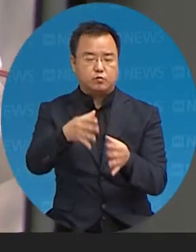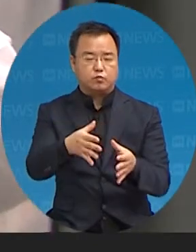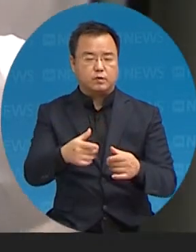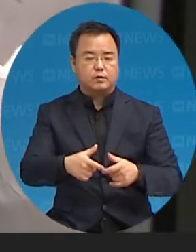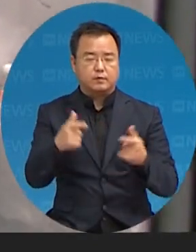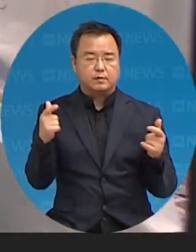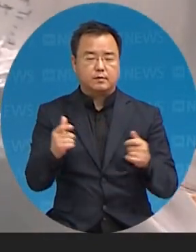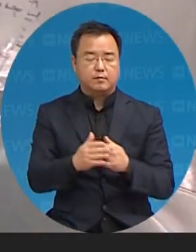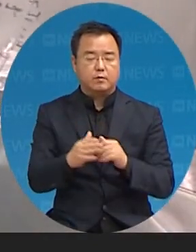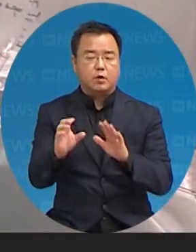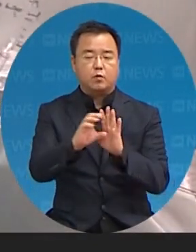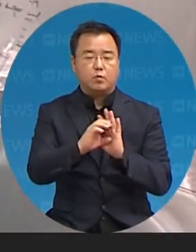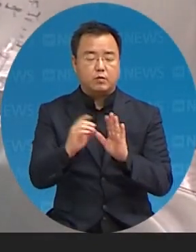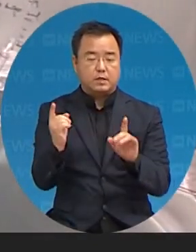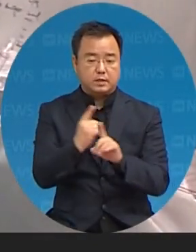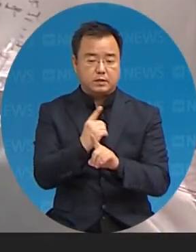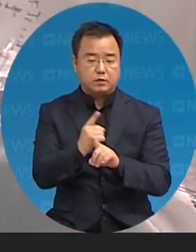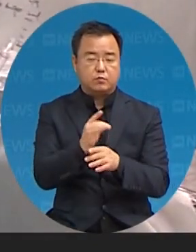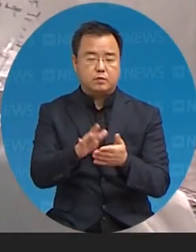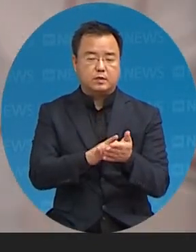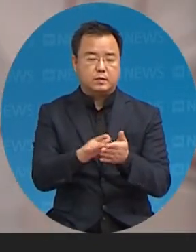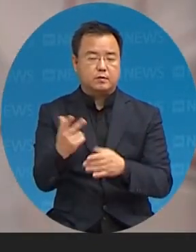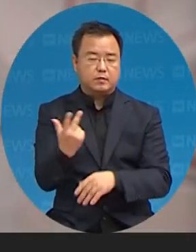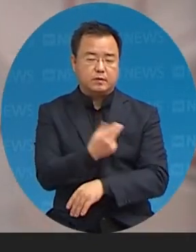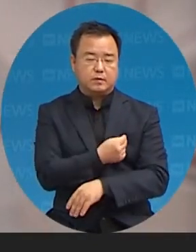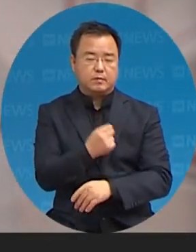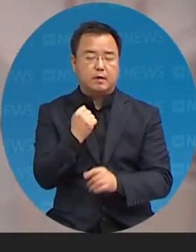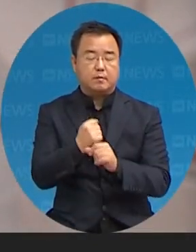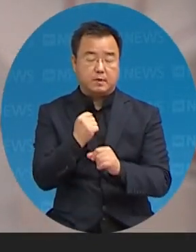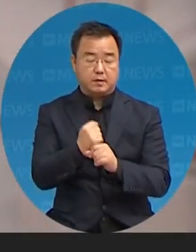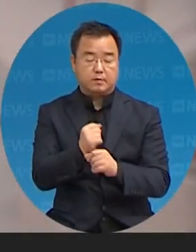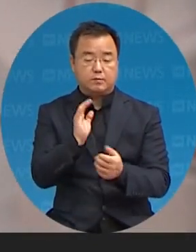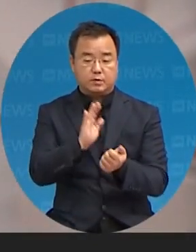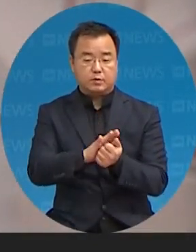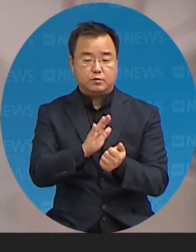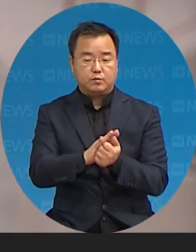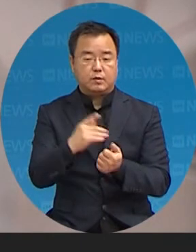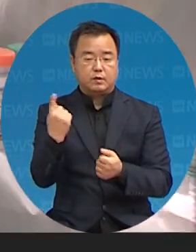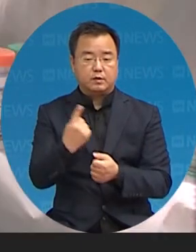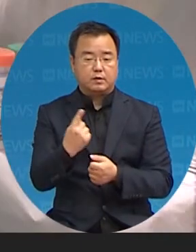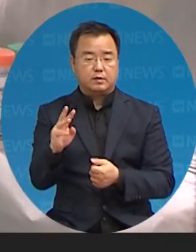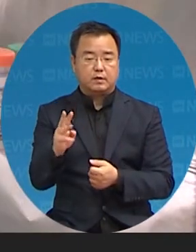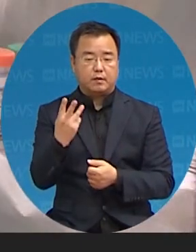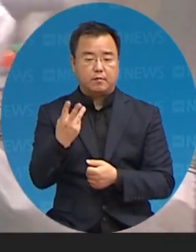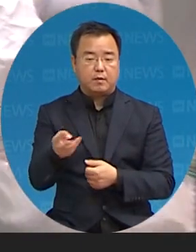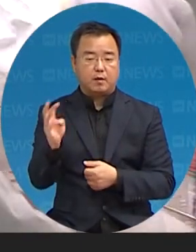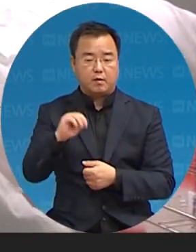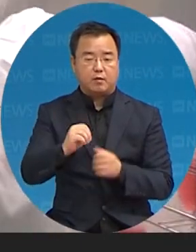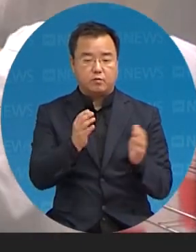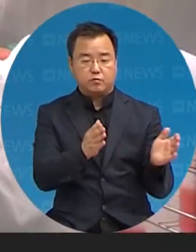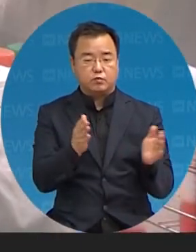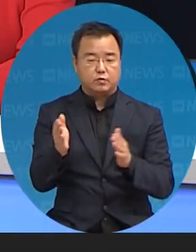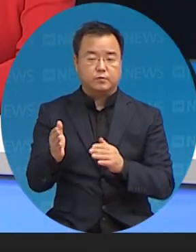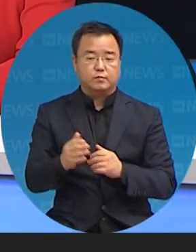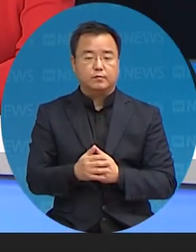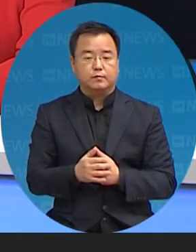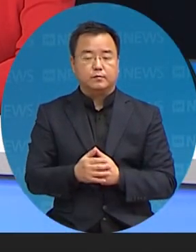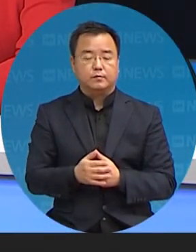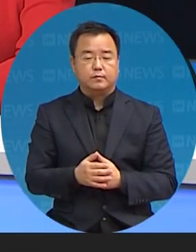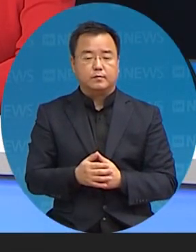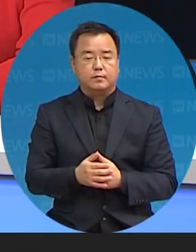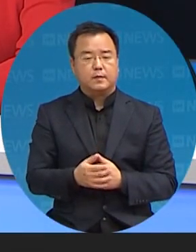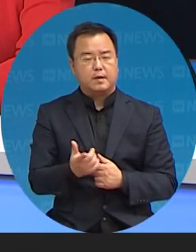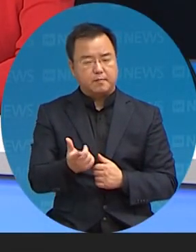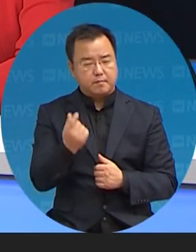아크로 나 일고 치료제와 또 백신 개발을 지원하는 데 1300억원 가량을 편성해 씁니다 예 자